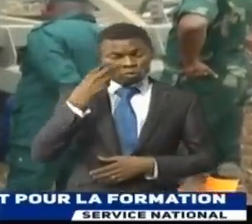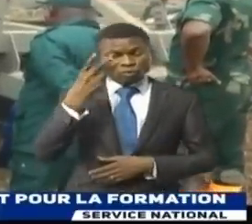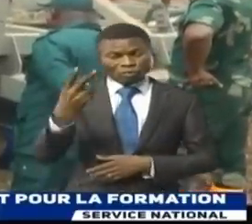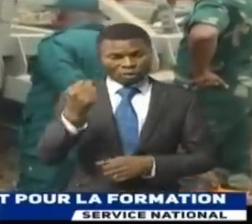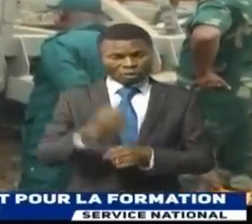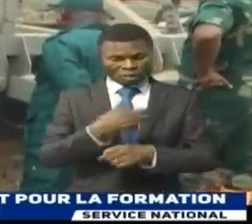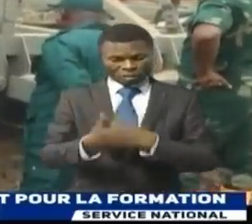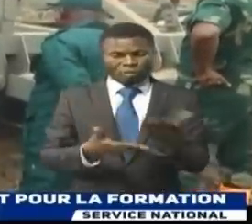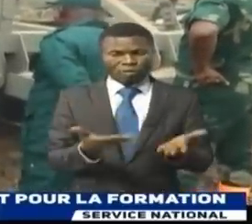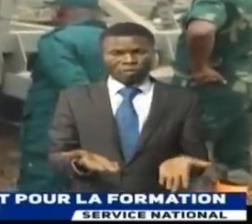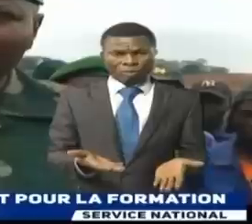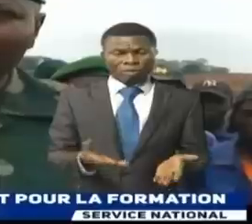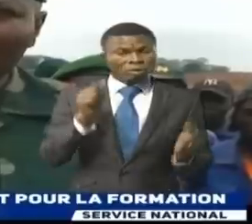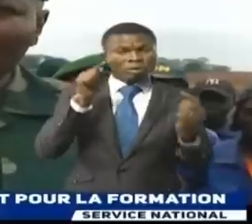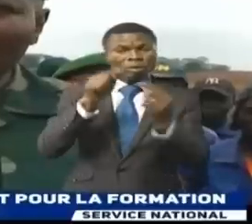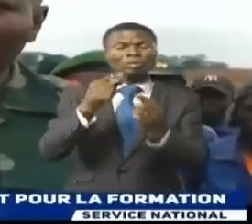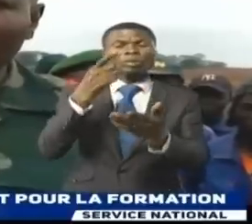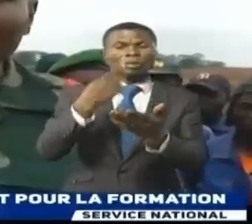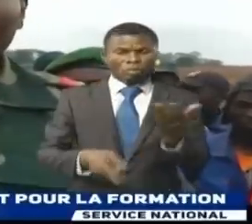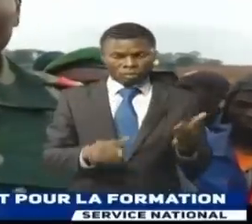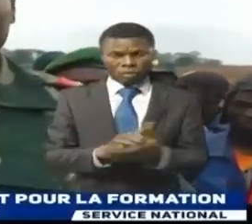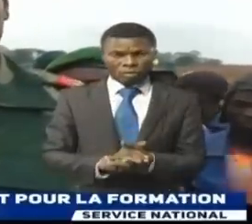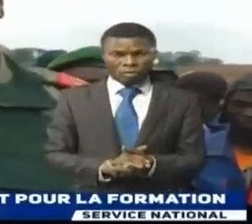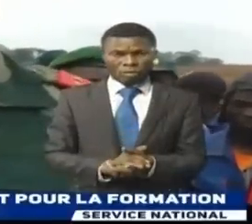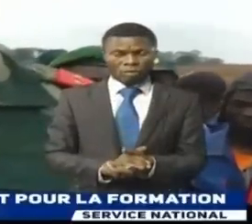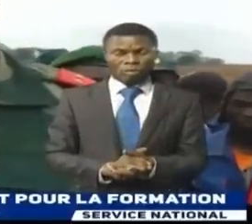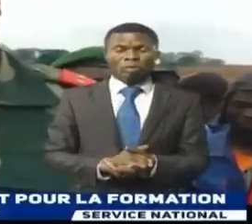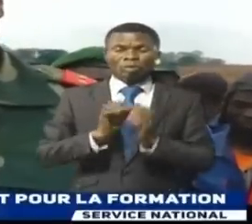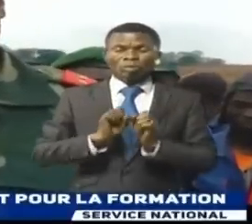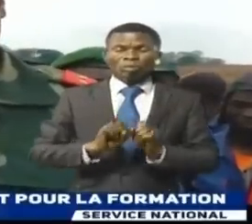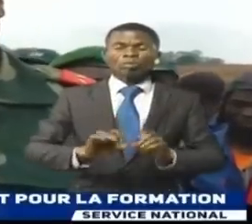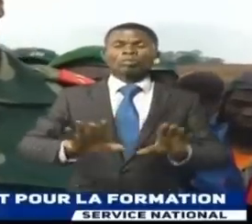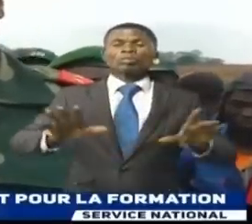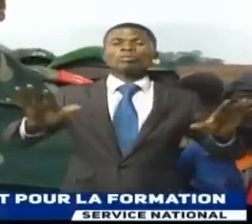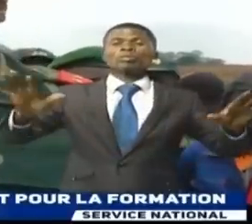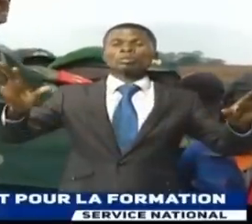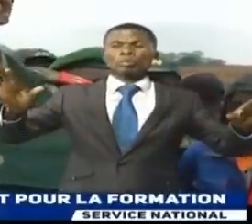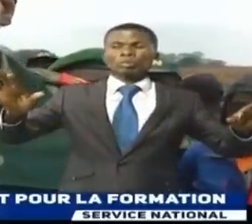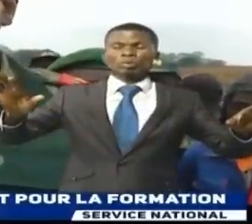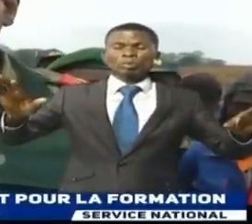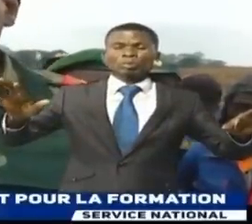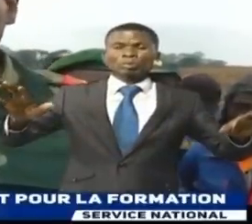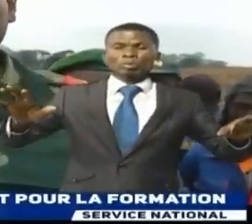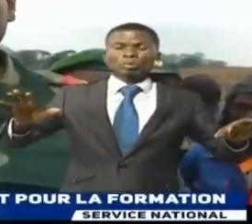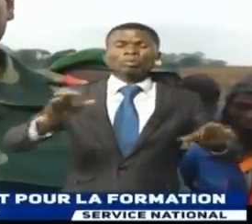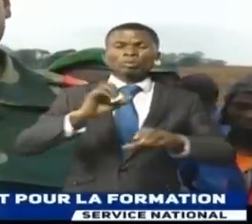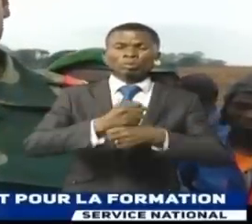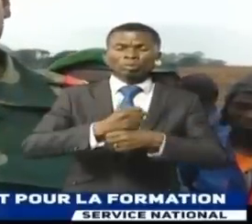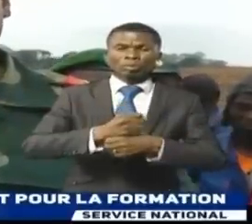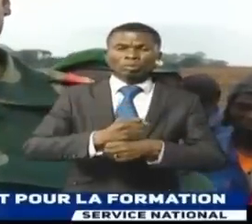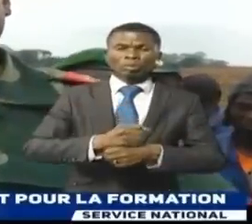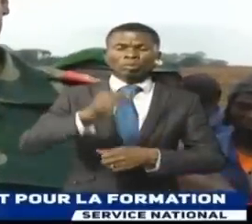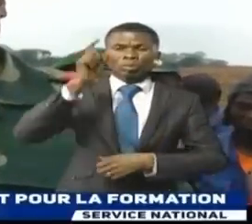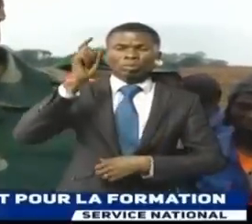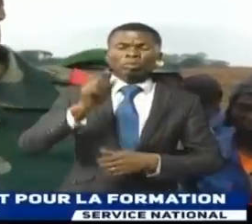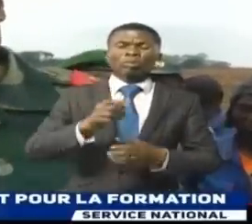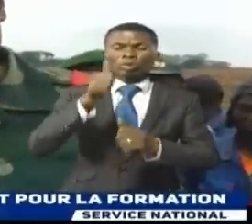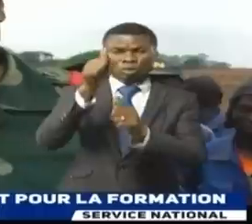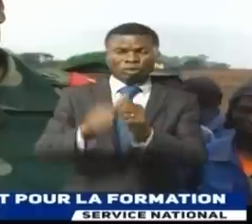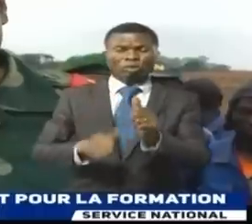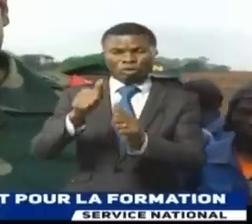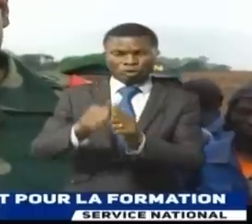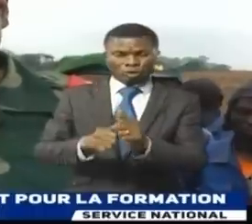central. L'objectif, c'est de diversifier, de créer des centres dans plus ou moins chaque